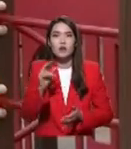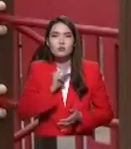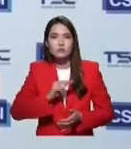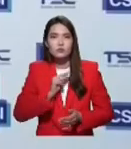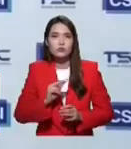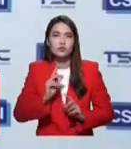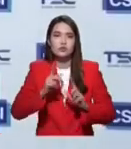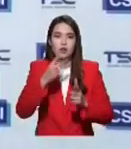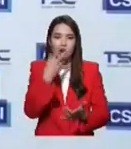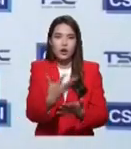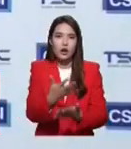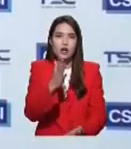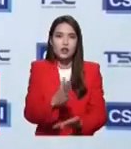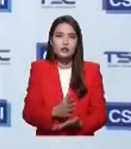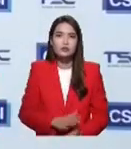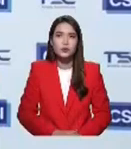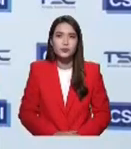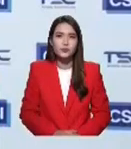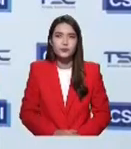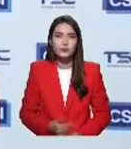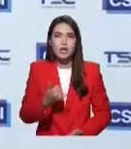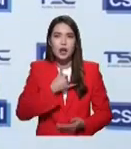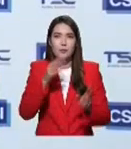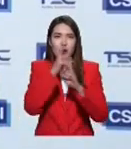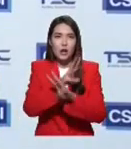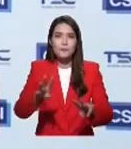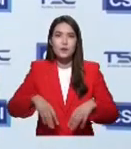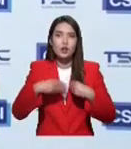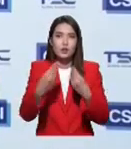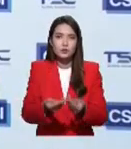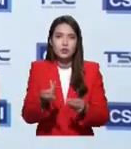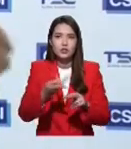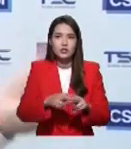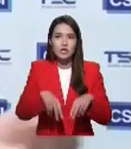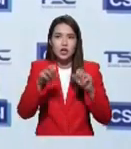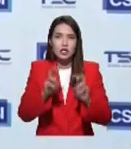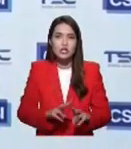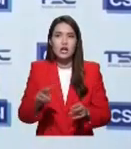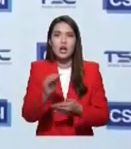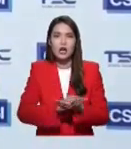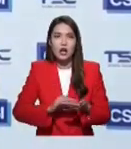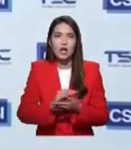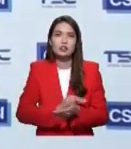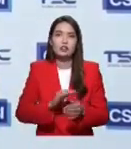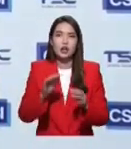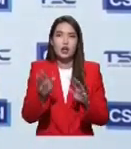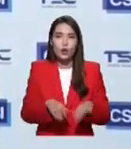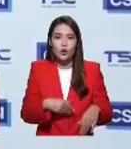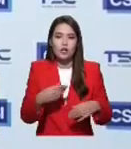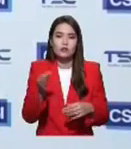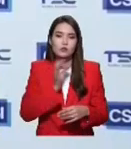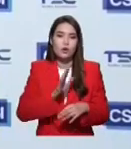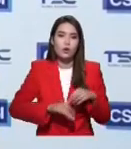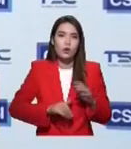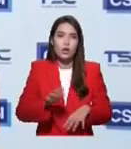тіркелетін болады. В среднем, вот по нашему. Бізде бюджеттік өтінімдер мен келісімдер көп. Адамдар оны қайта-қайта принтерден өткізіп, мөр басып, қолтаңба